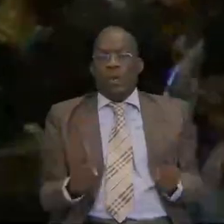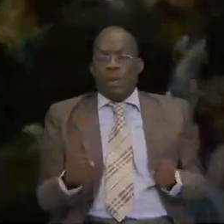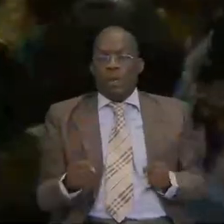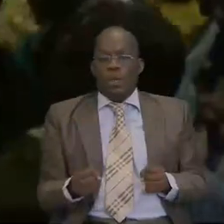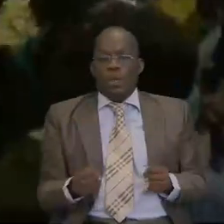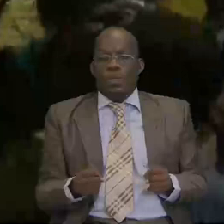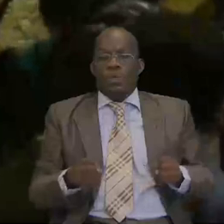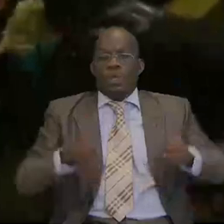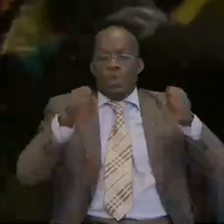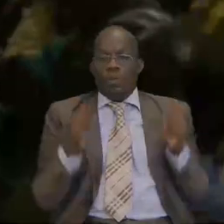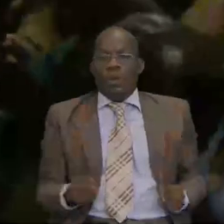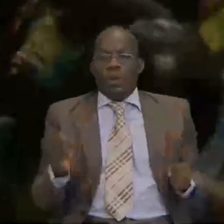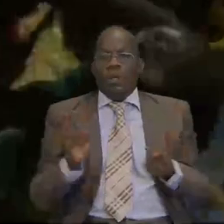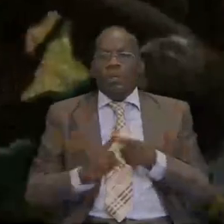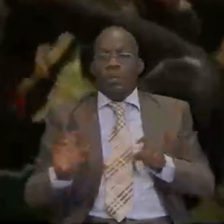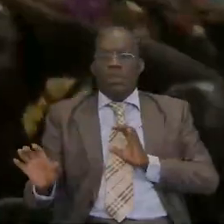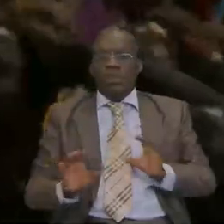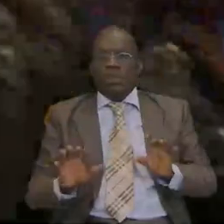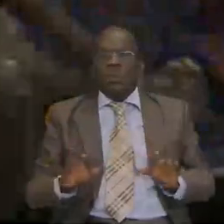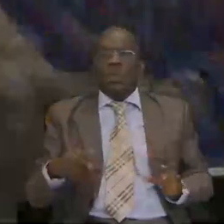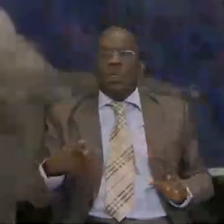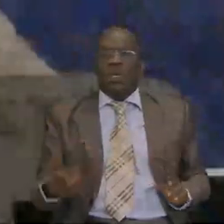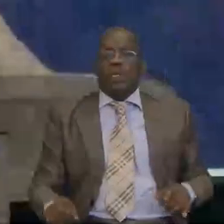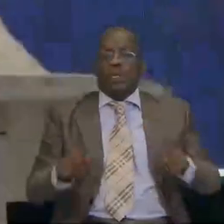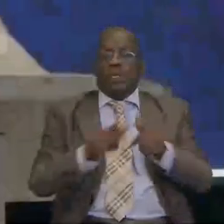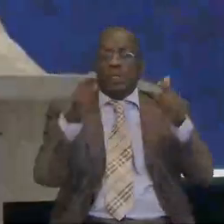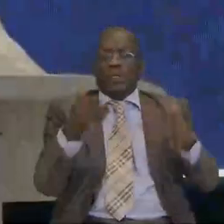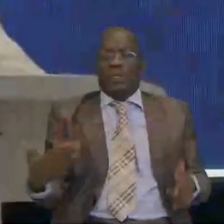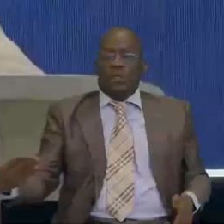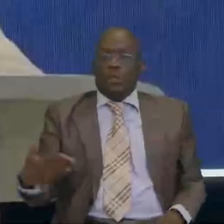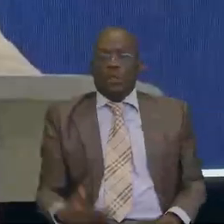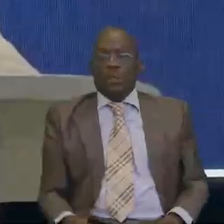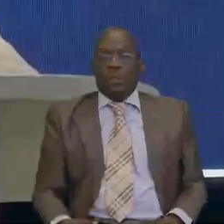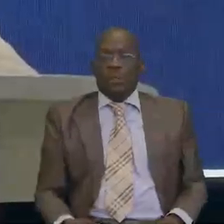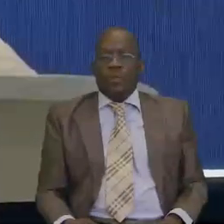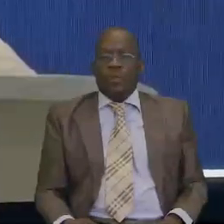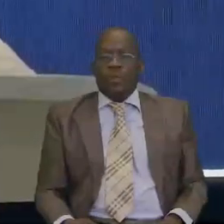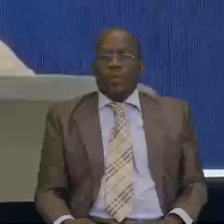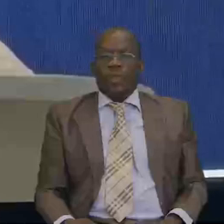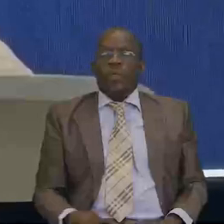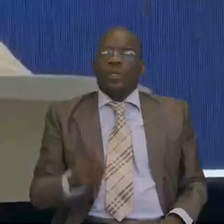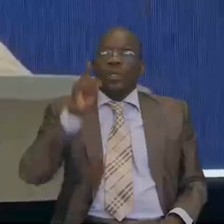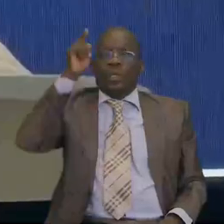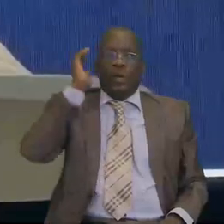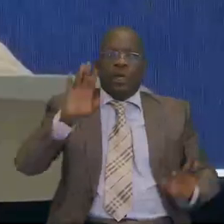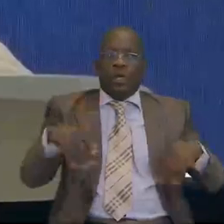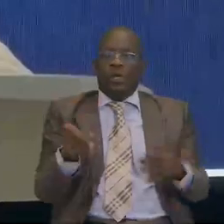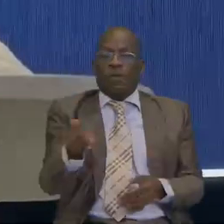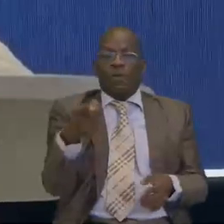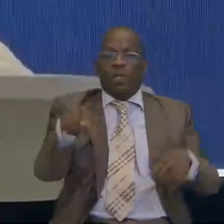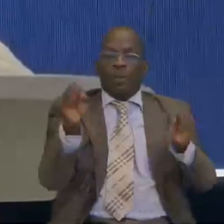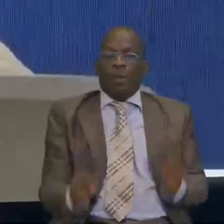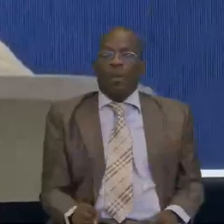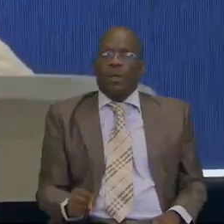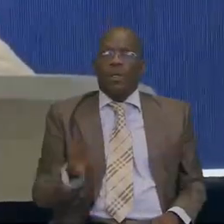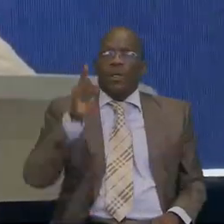La puissance. La puissance pour faire l'incroyable. Il te donnera la puissance. Il t'a déjà